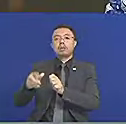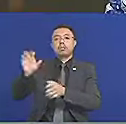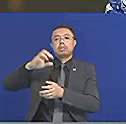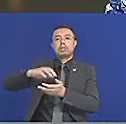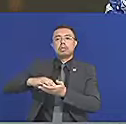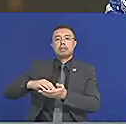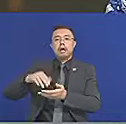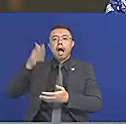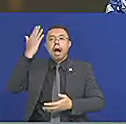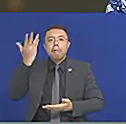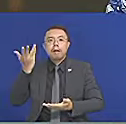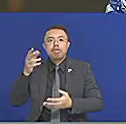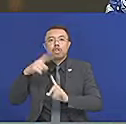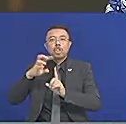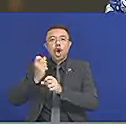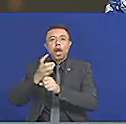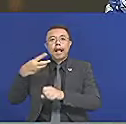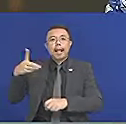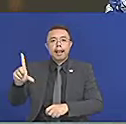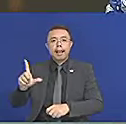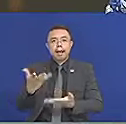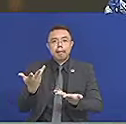Apa itu togel?